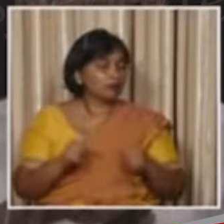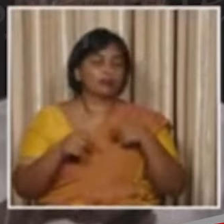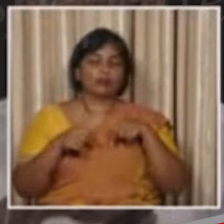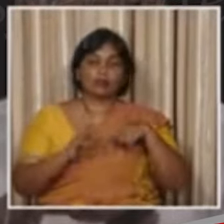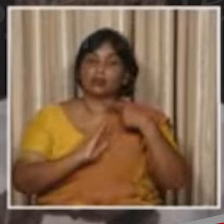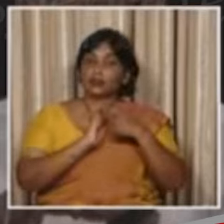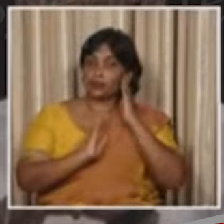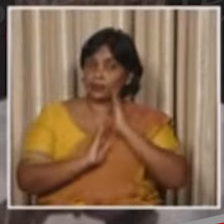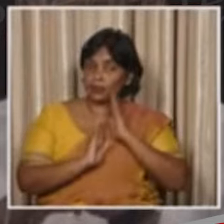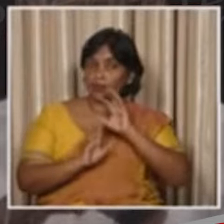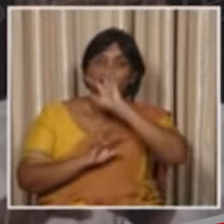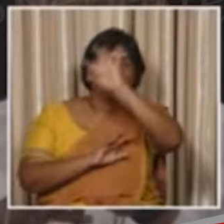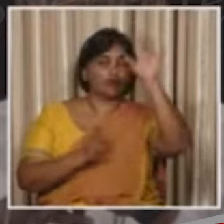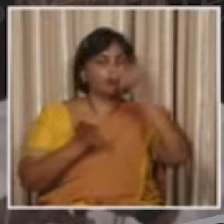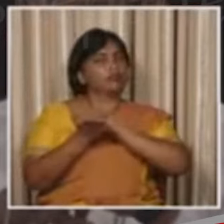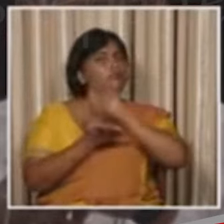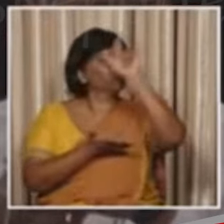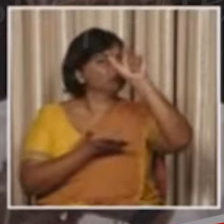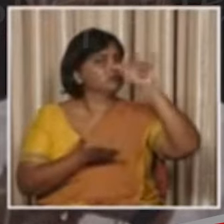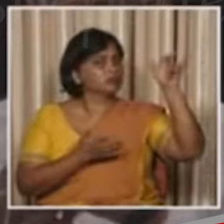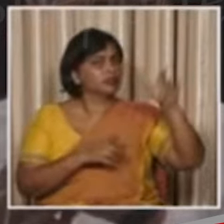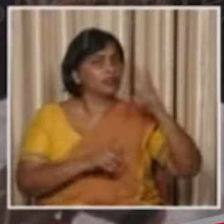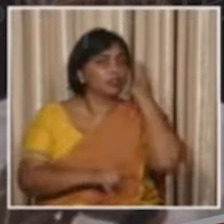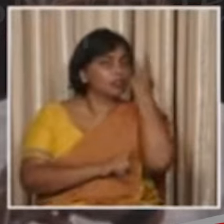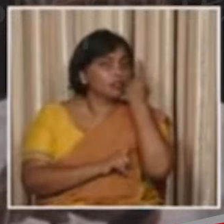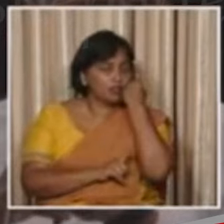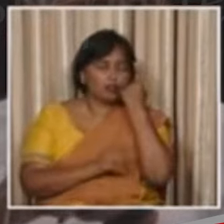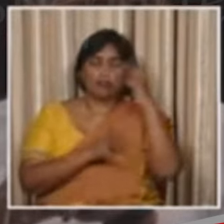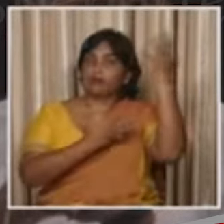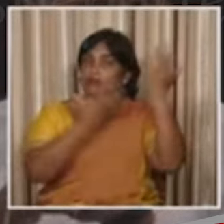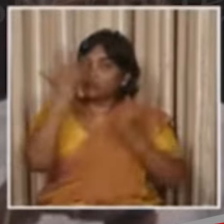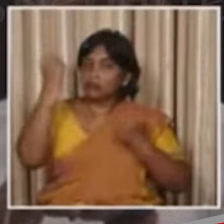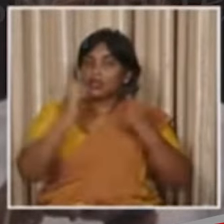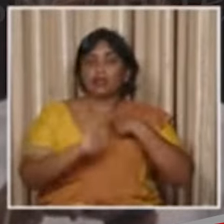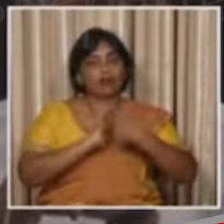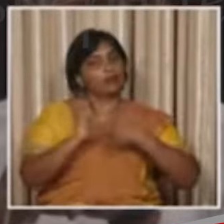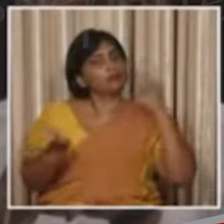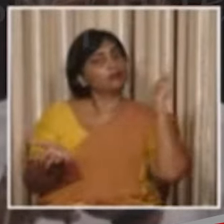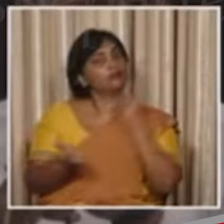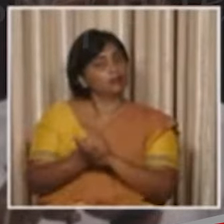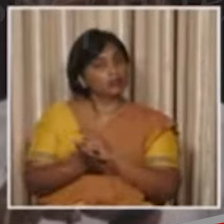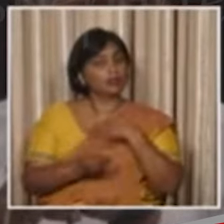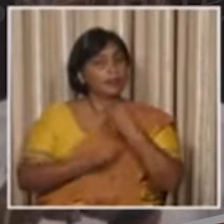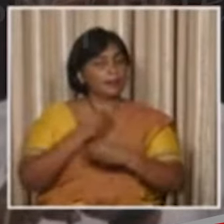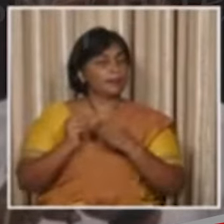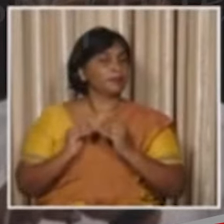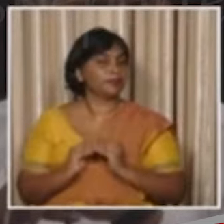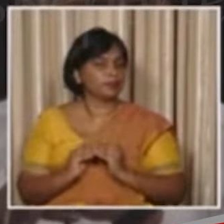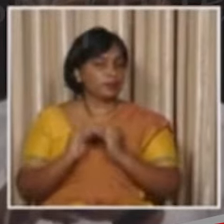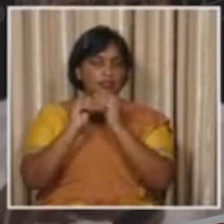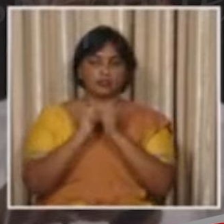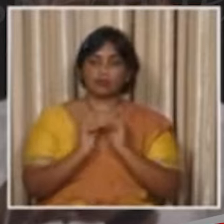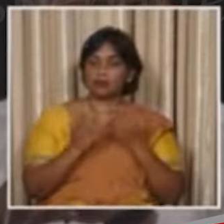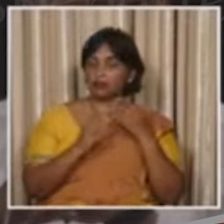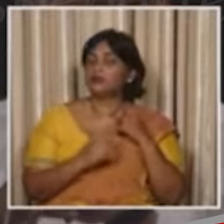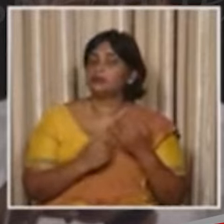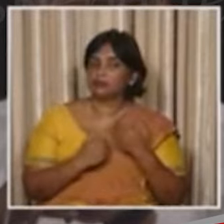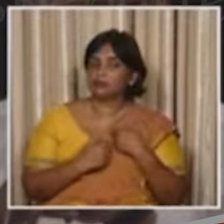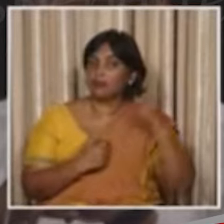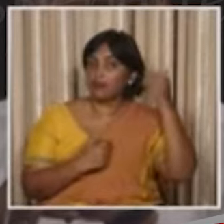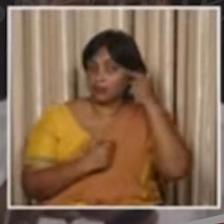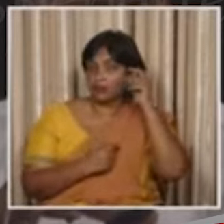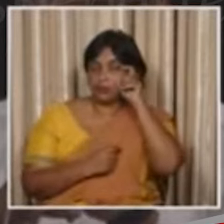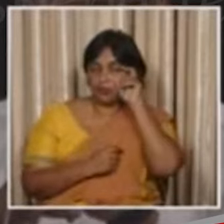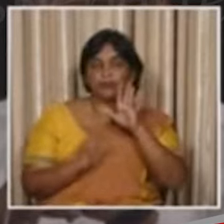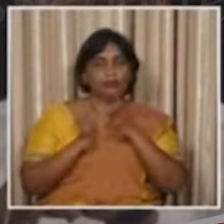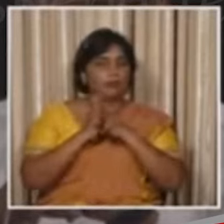විදේශ රටවල්වලට ගිහිල්ලා මේ දැනුම අරගෙන නැවත ලංකාවට එන නැවත කර්මාන්ත ආරම්භ කරන එක ගැන අපි කල්පනා කරන්න ඕන.